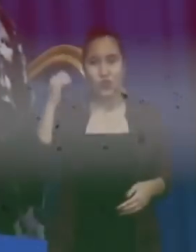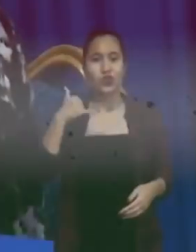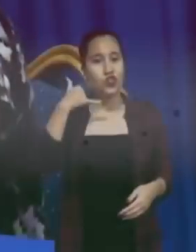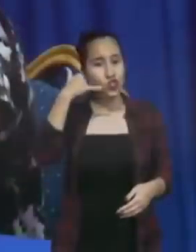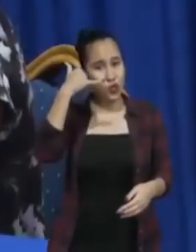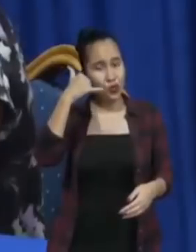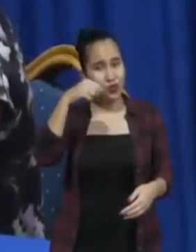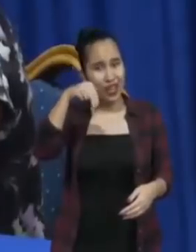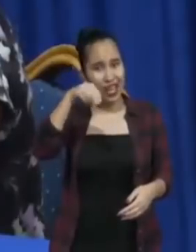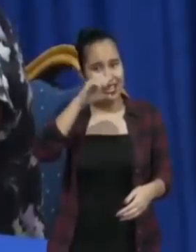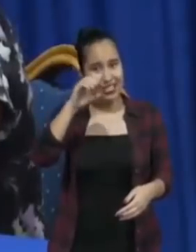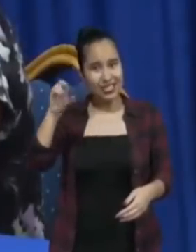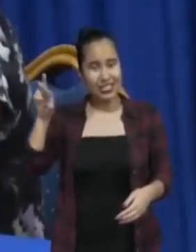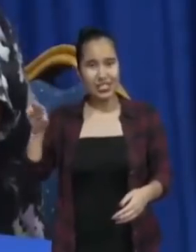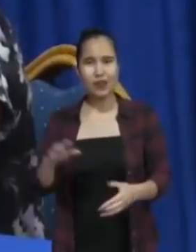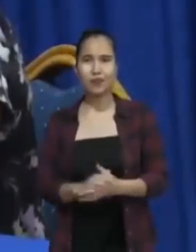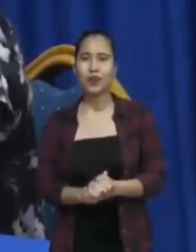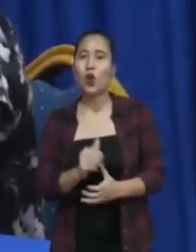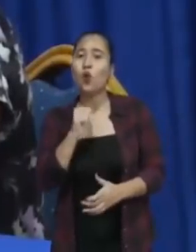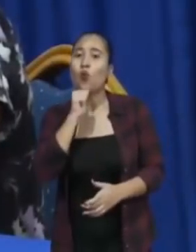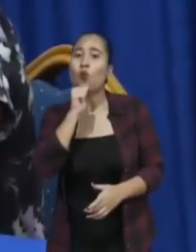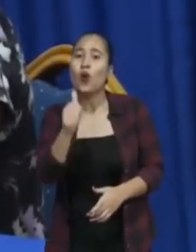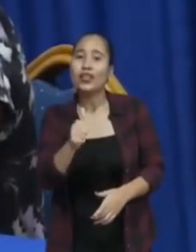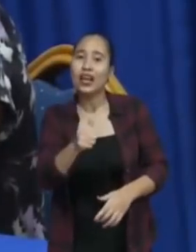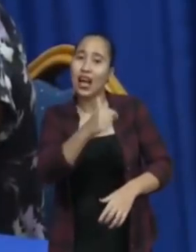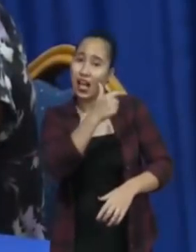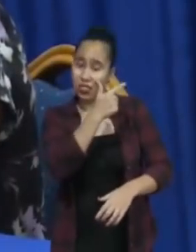Wat gaat normaal doorgaan?